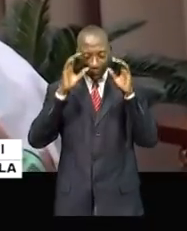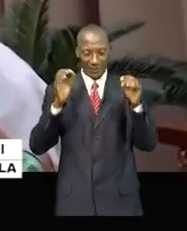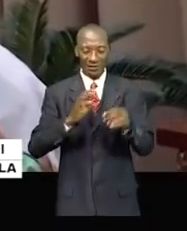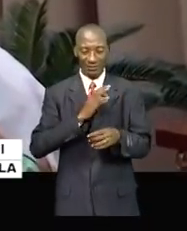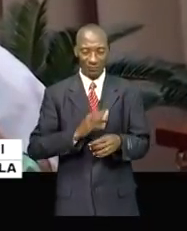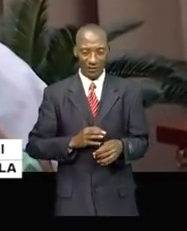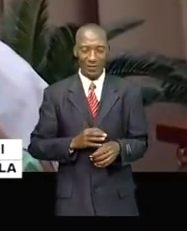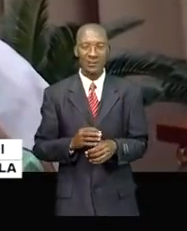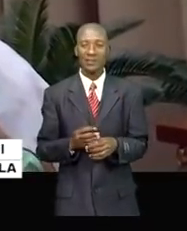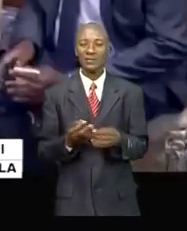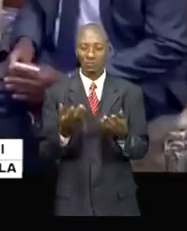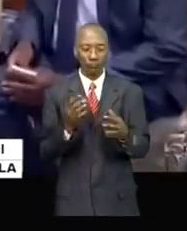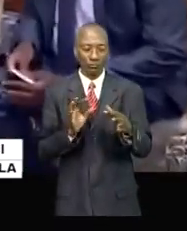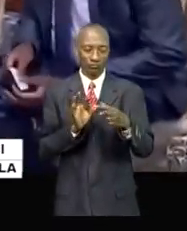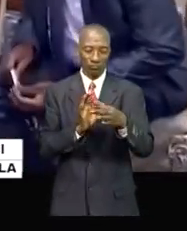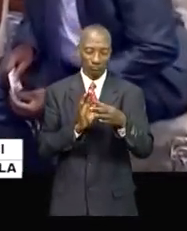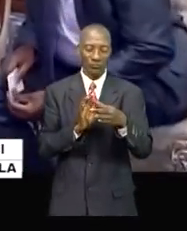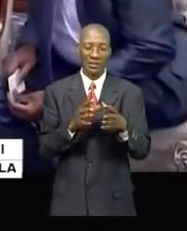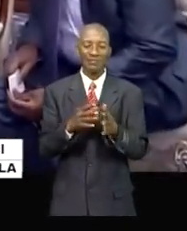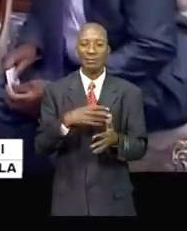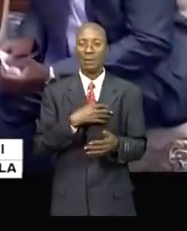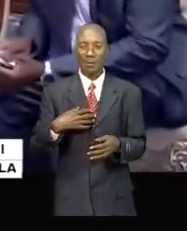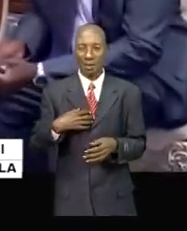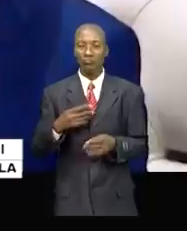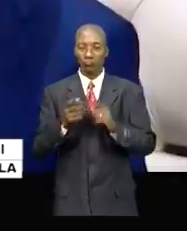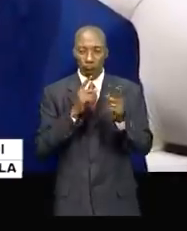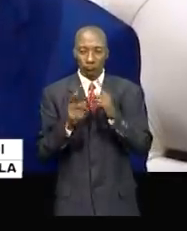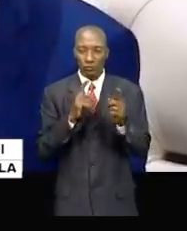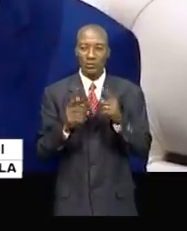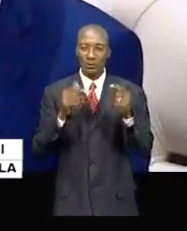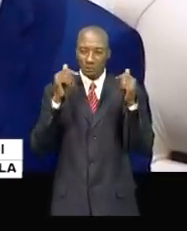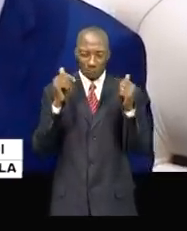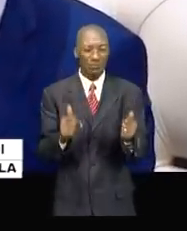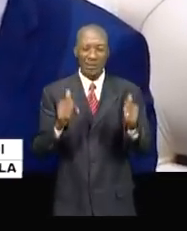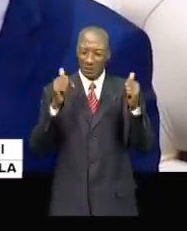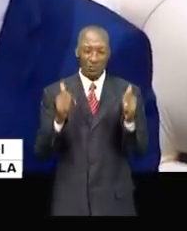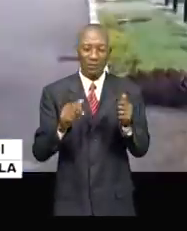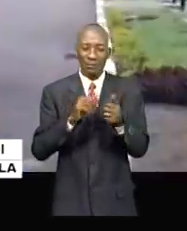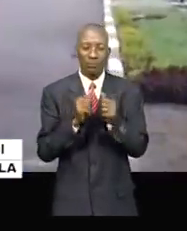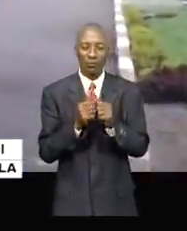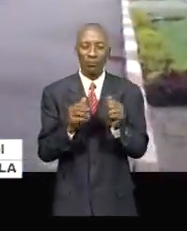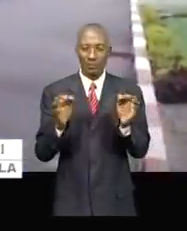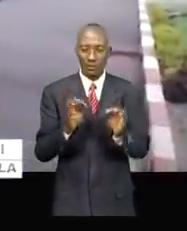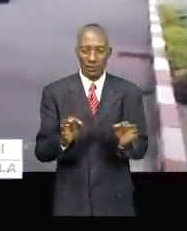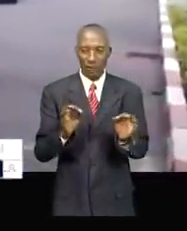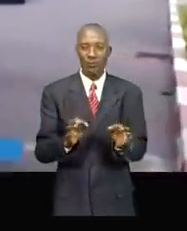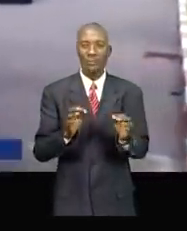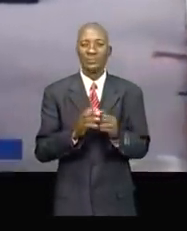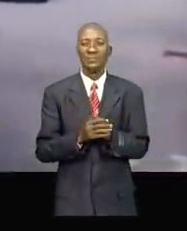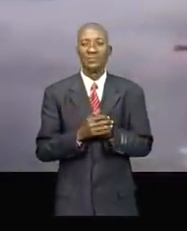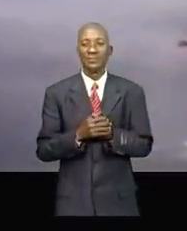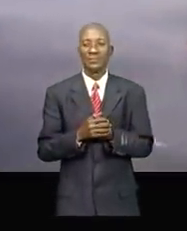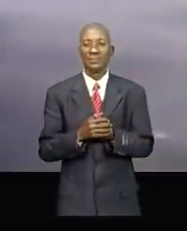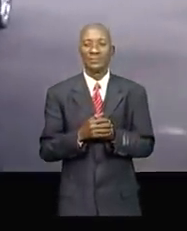patronne de la diplomatie soudanaise a accueilli avec satisfaction la visite d'État du président dans chacun des trois pays.